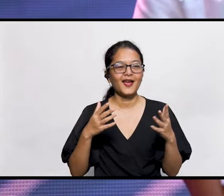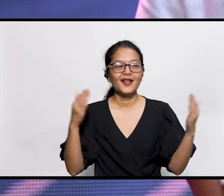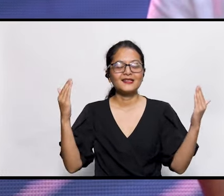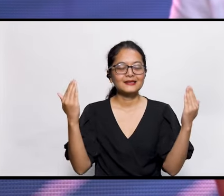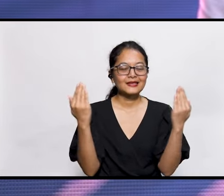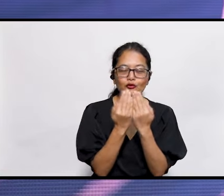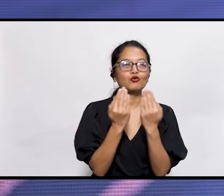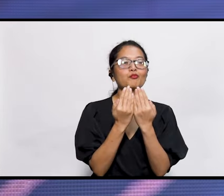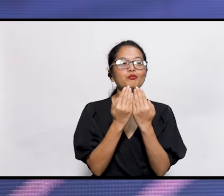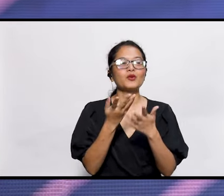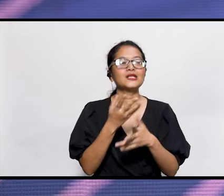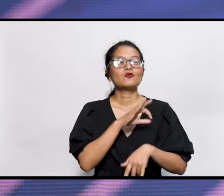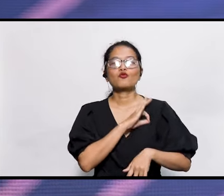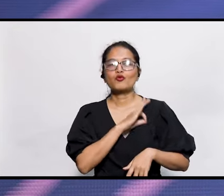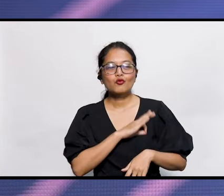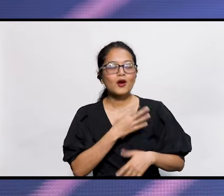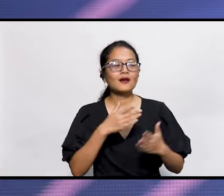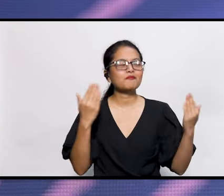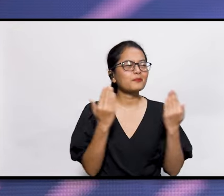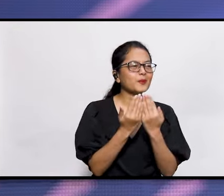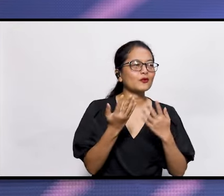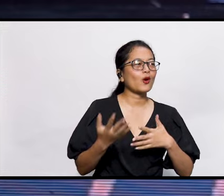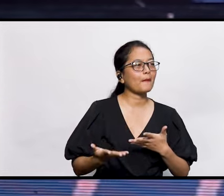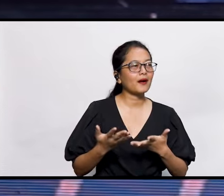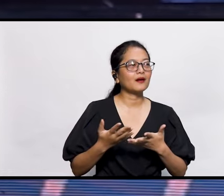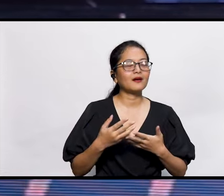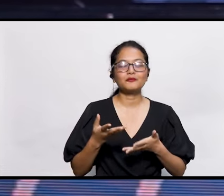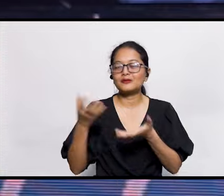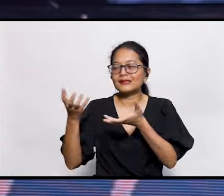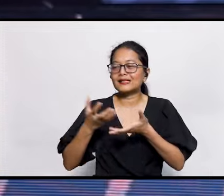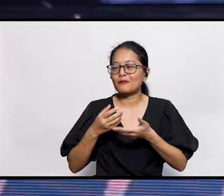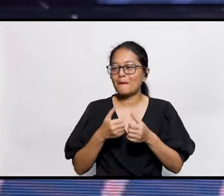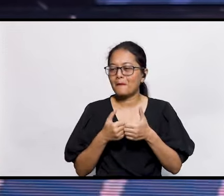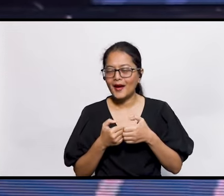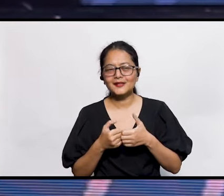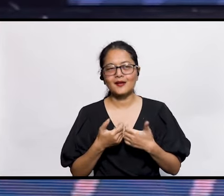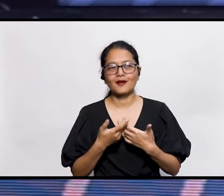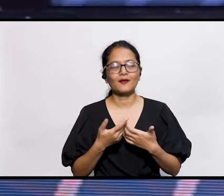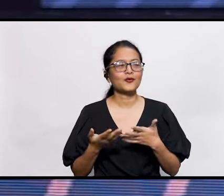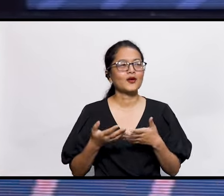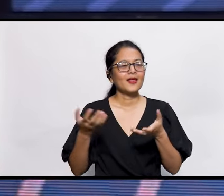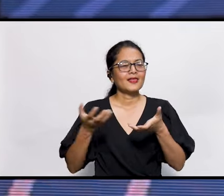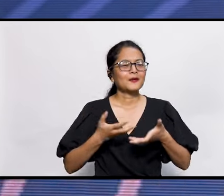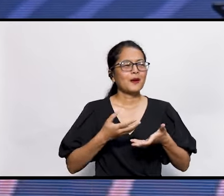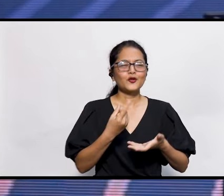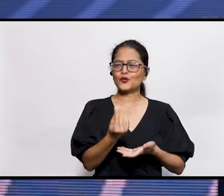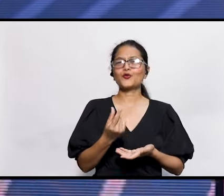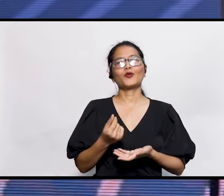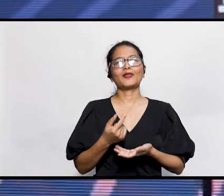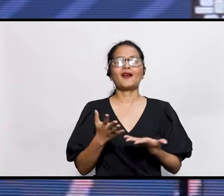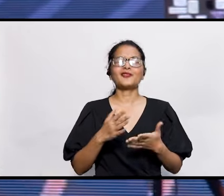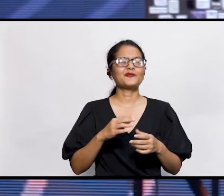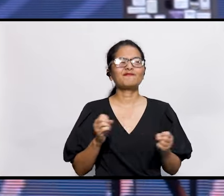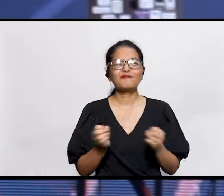Cuan pintu kenaikan kelas pintu dapat jodoh e pintu dapat kontrak seringkiali itu